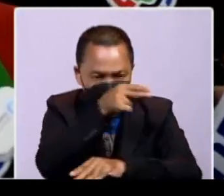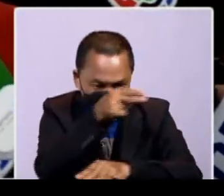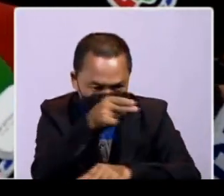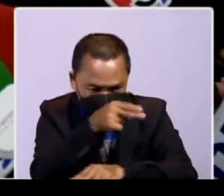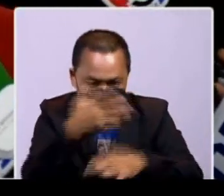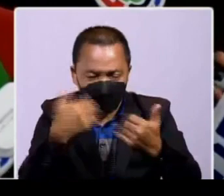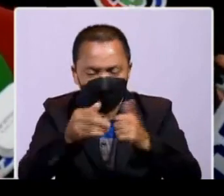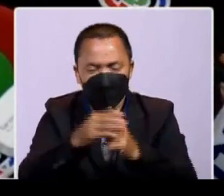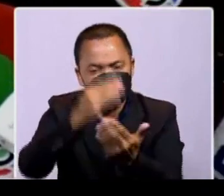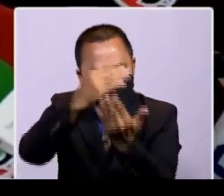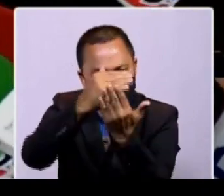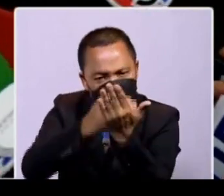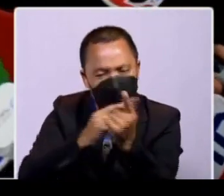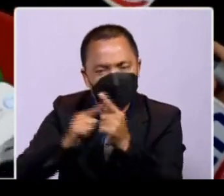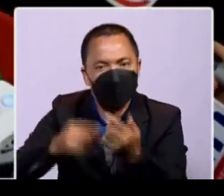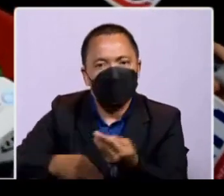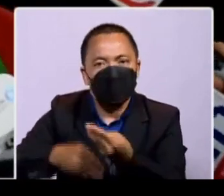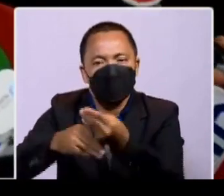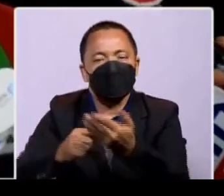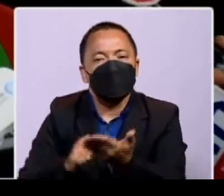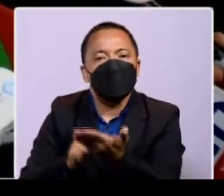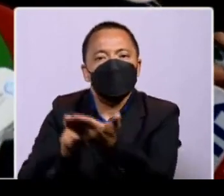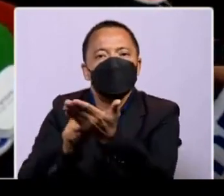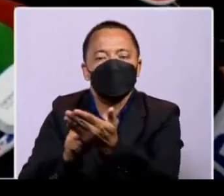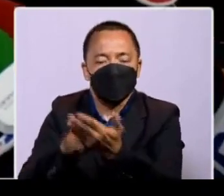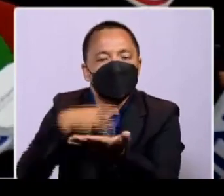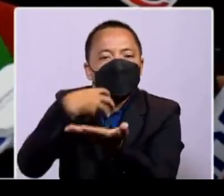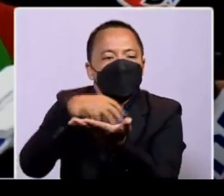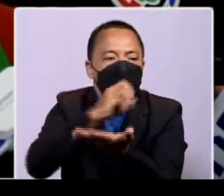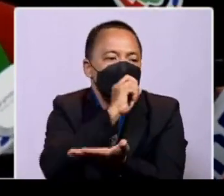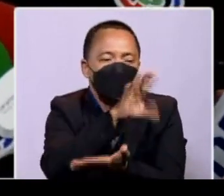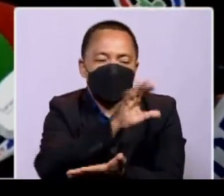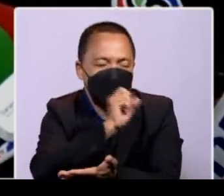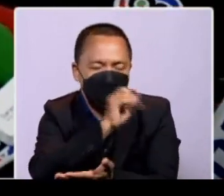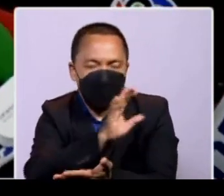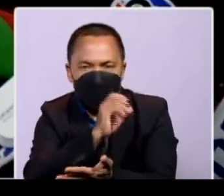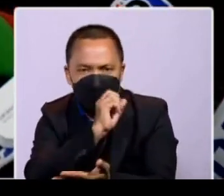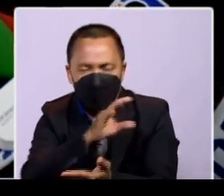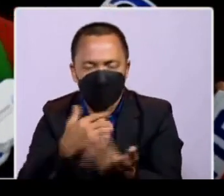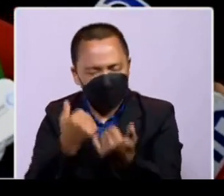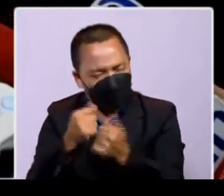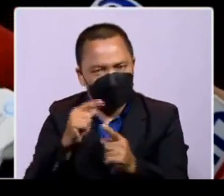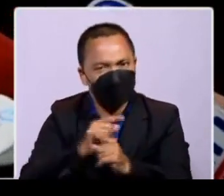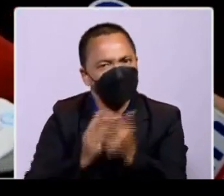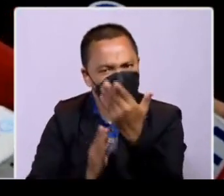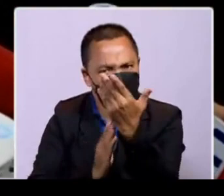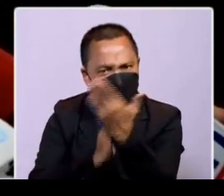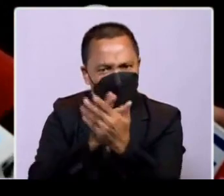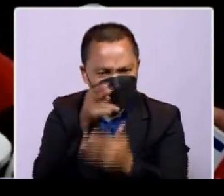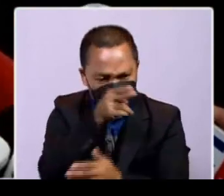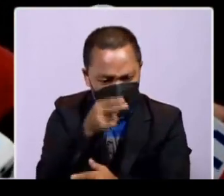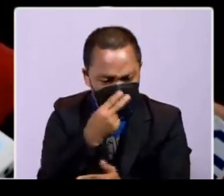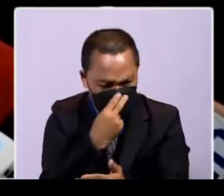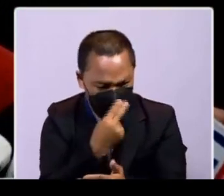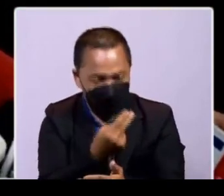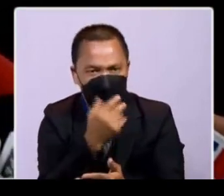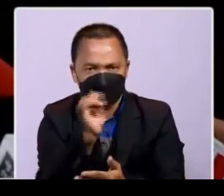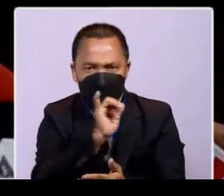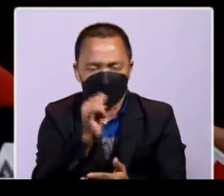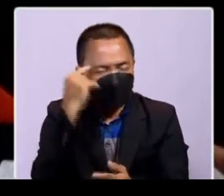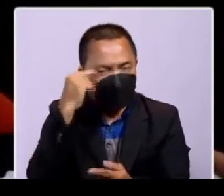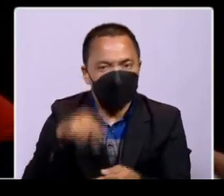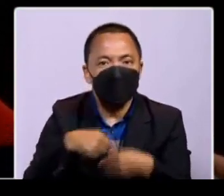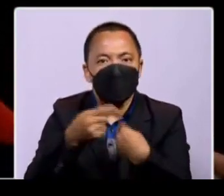โอและข้อมูลบางส่วนที่บอกว่าเปิดเผยไม่ได้ดังนั้นเรื่องนี้น่าจะยังไม่ผ่านตาสื่อเหมือนกันนะคะและได้